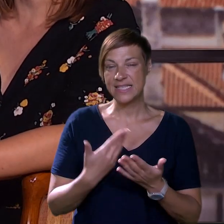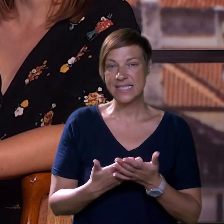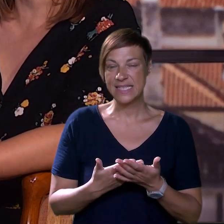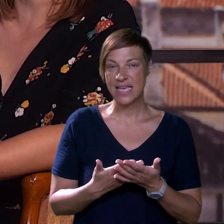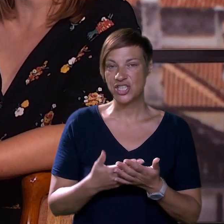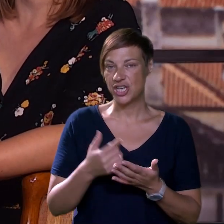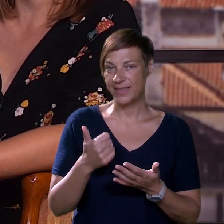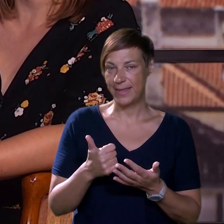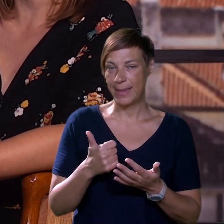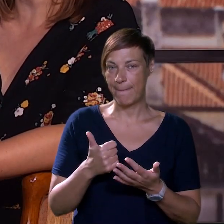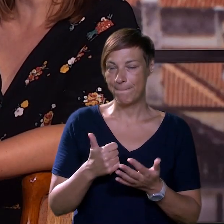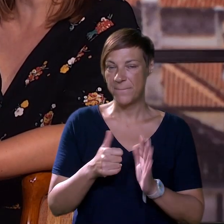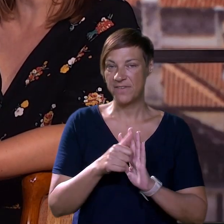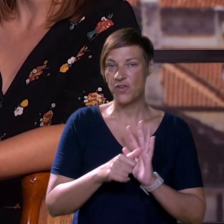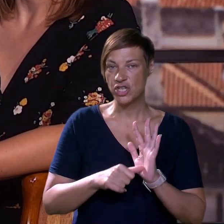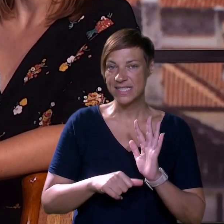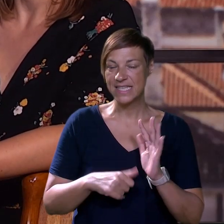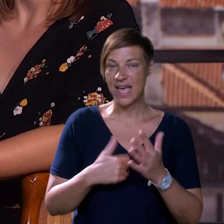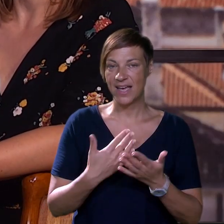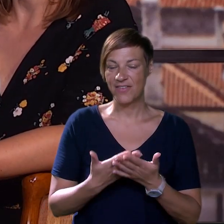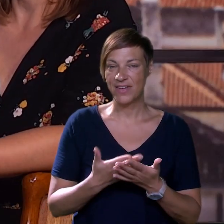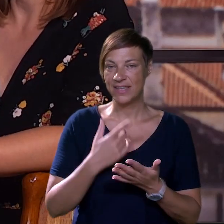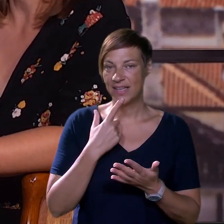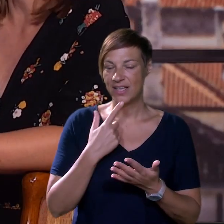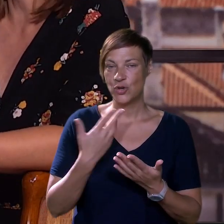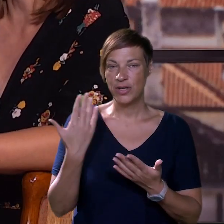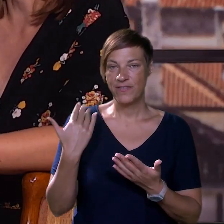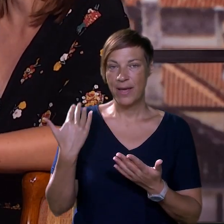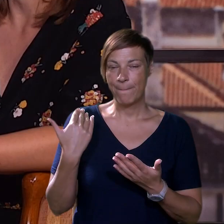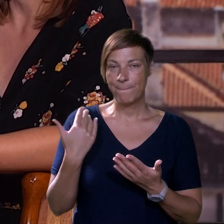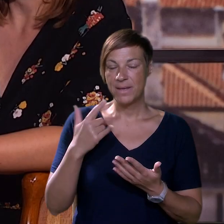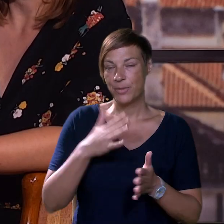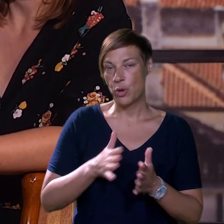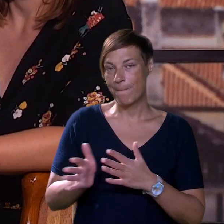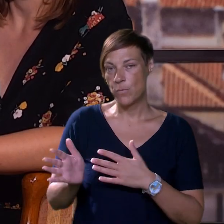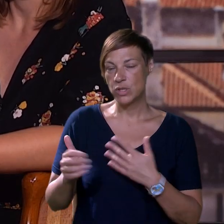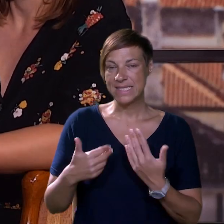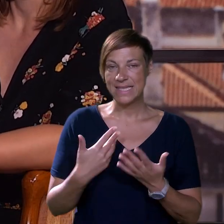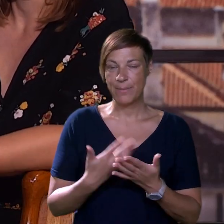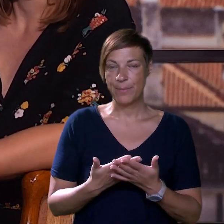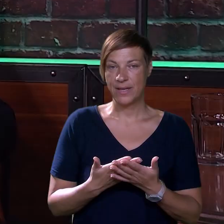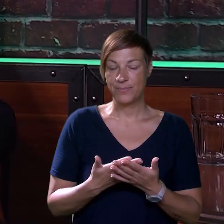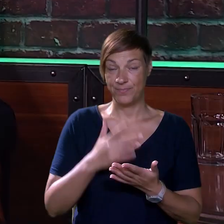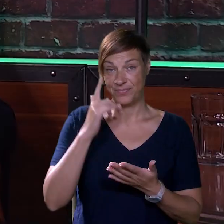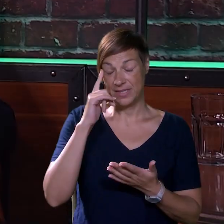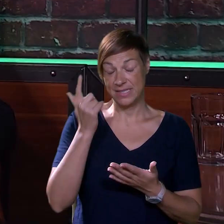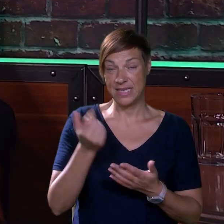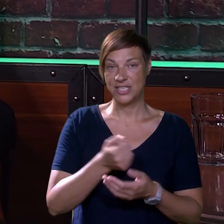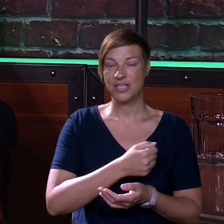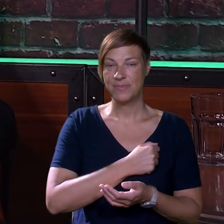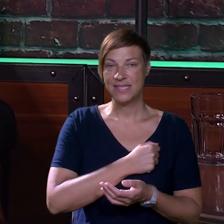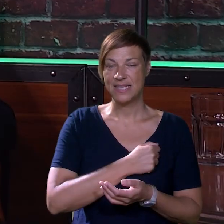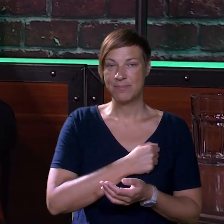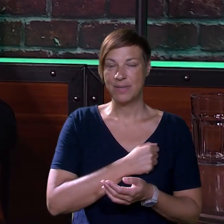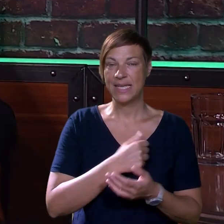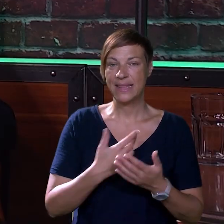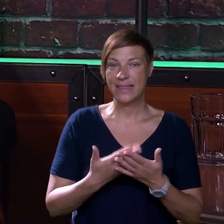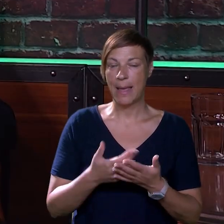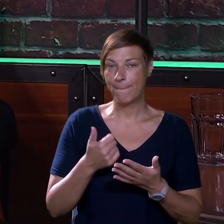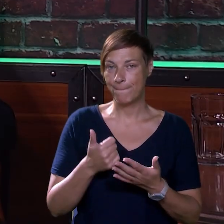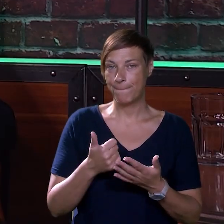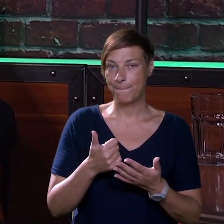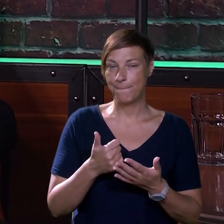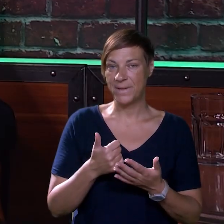svog prvog zahvata koji vam je bio nekako poseban? Pa dobro, sjećam se iz Splita, iz KBC-a Split,